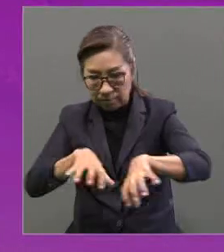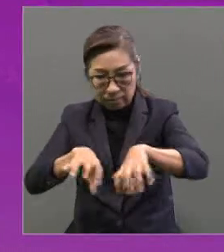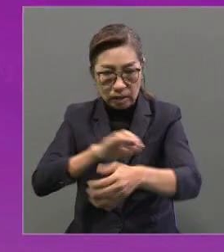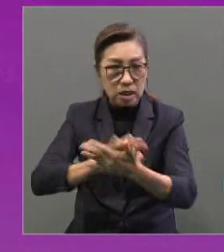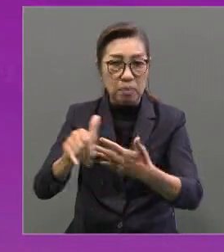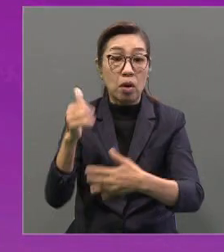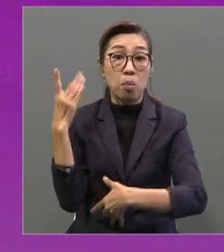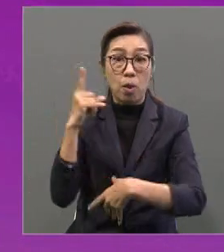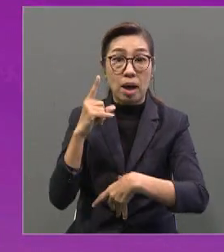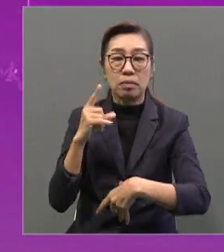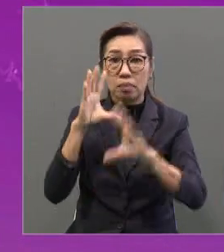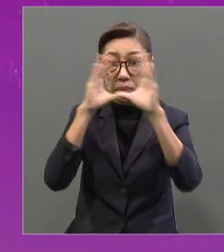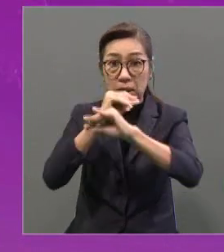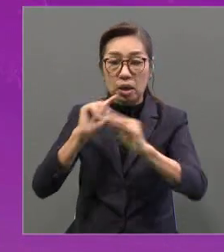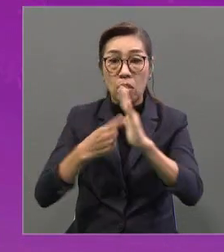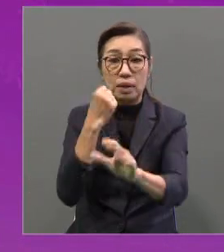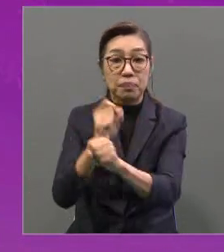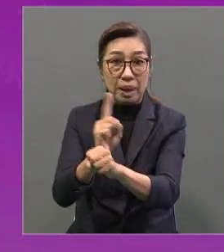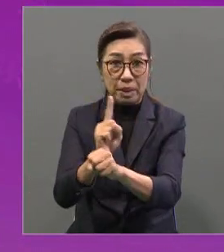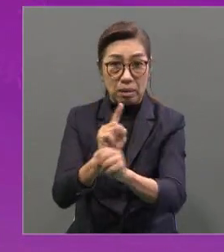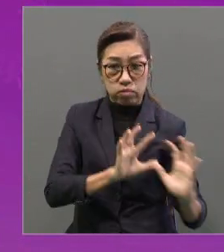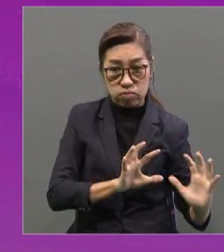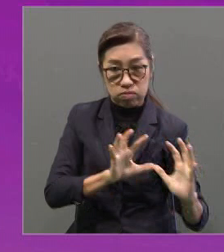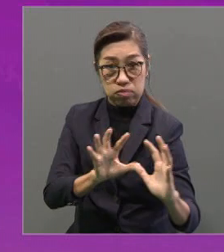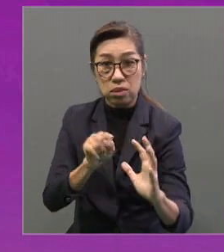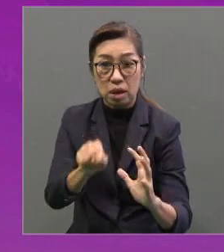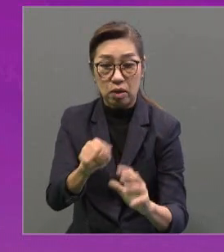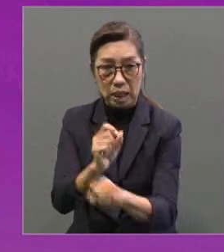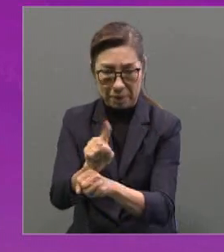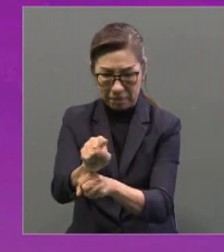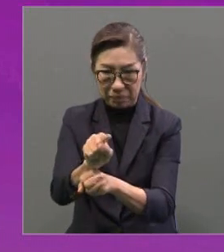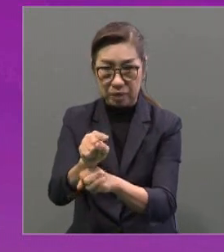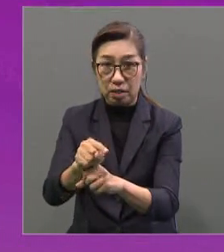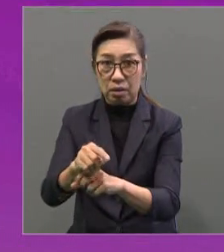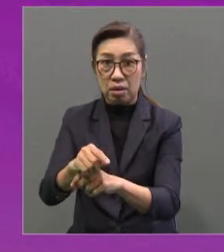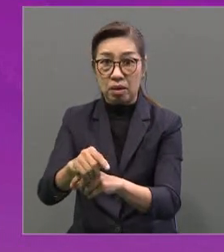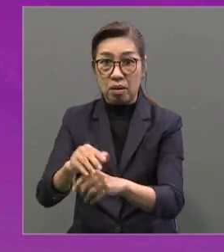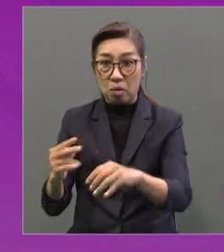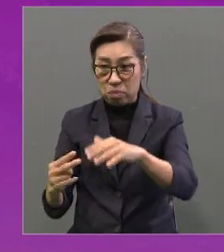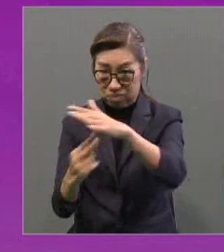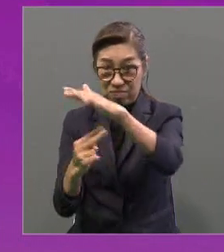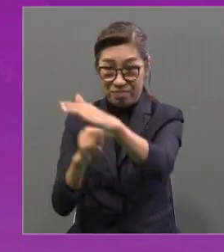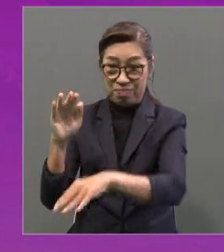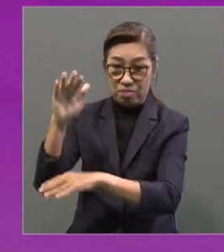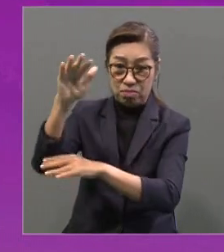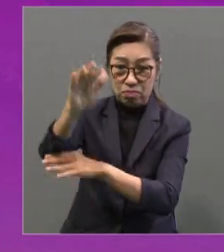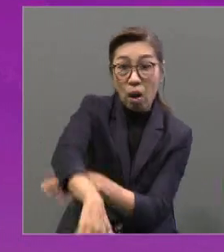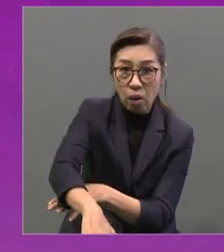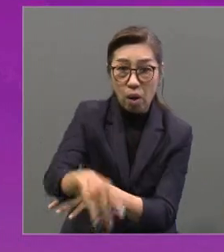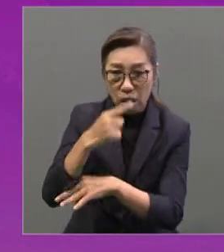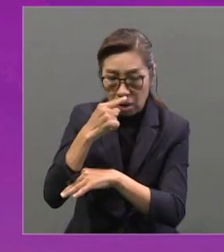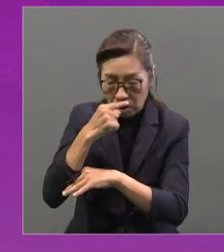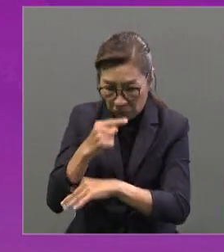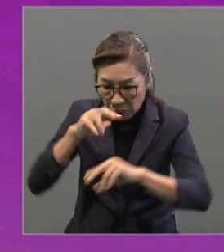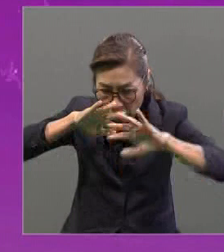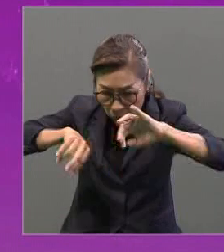แต่เมื่อคืนเลยที่เจ้าหน้าที่เขาทำการเข้าไปในจุดเกิดเหตุคือพยายามหาดูซิว่ายังมีคนหลงเหลืออยู่หรือเปล่